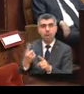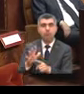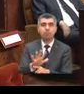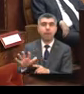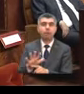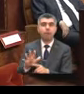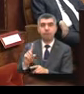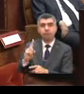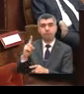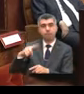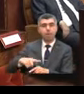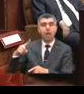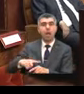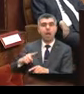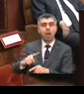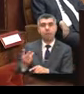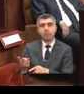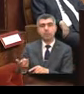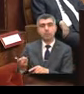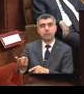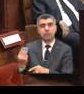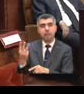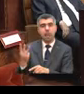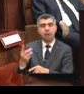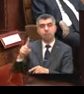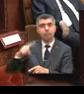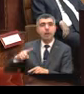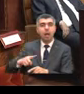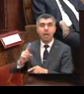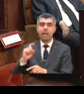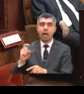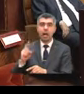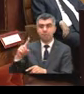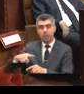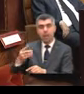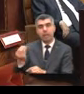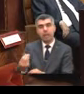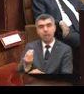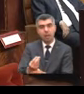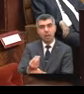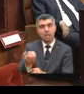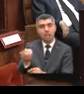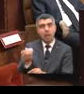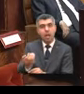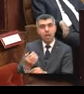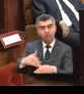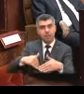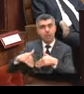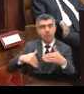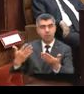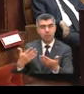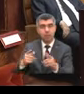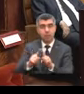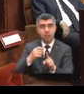اللي كيأجرو 300 درهم في المناسبات. هاد الشيء راه ماشي معقول السيدة الوزيرة، وراه عندكم واحد القطاع